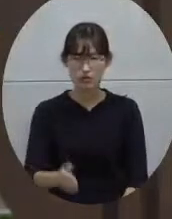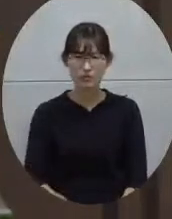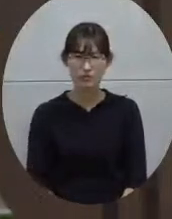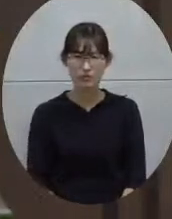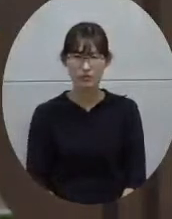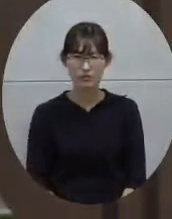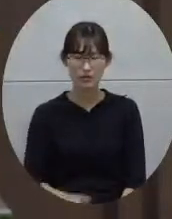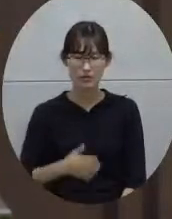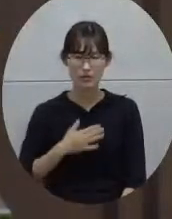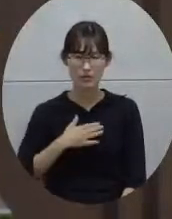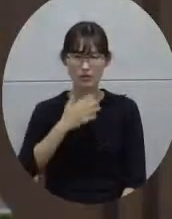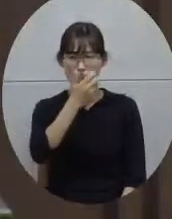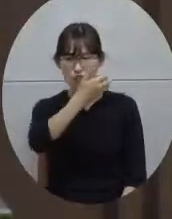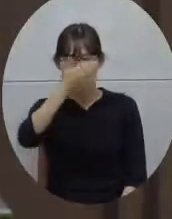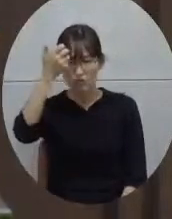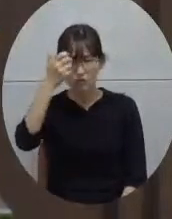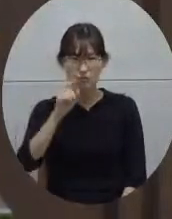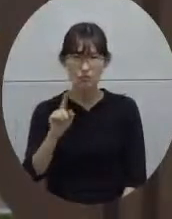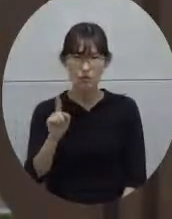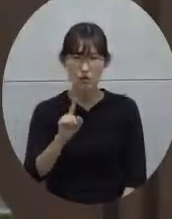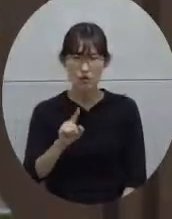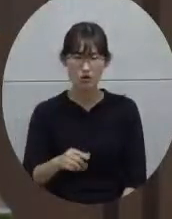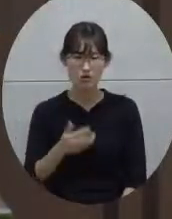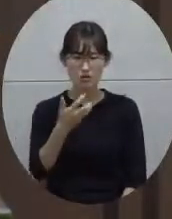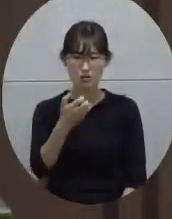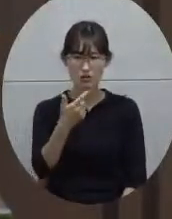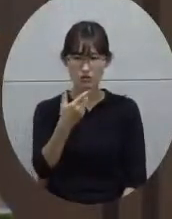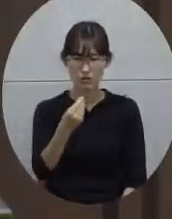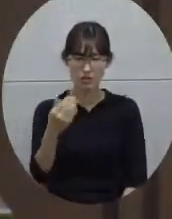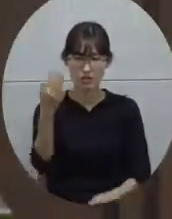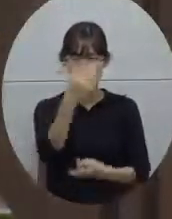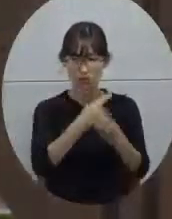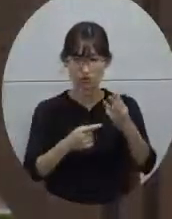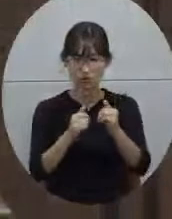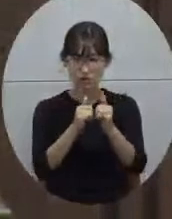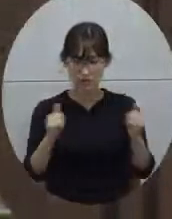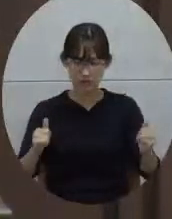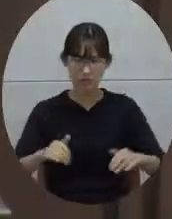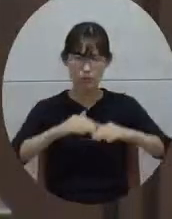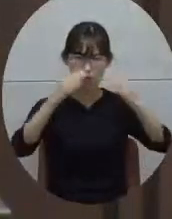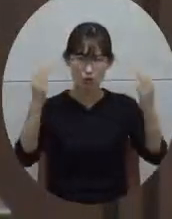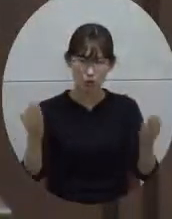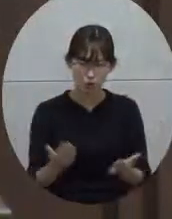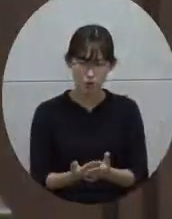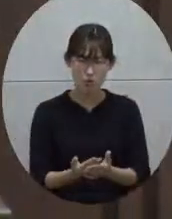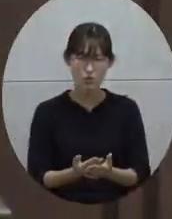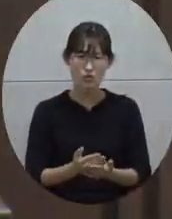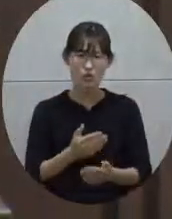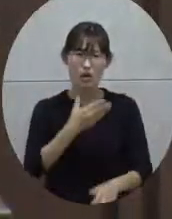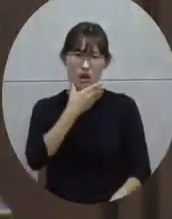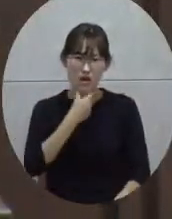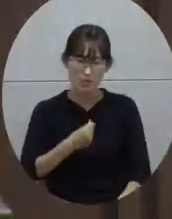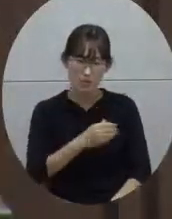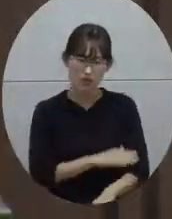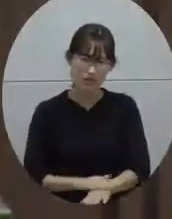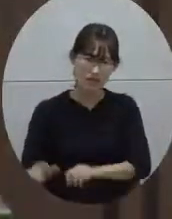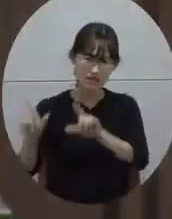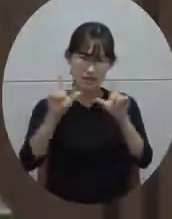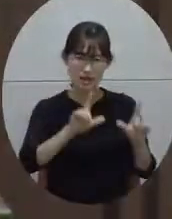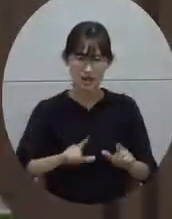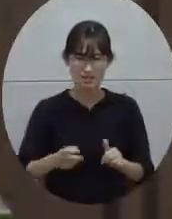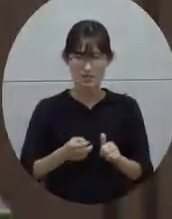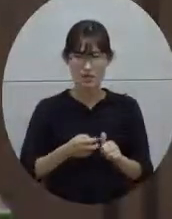제가 꿈꾸는 청주는 86만 청주시민 모두가 잘 살고 행복한 글로벌 명품